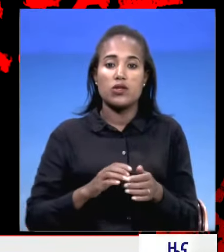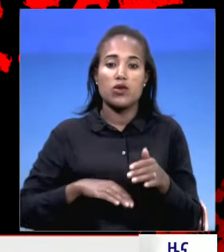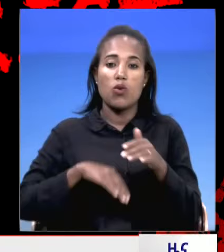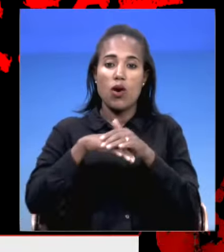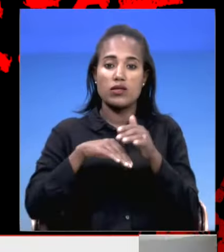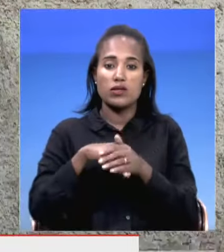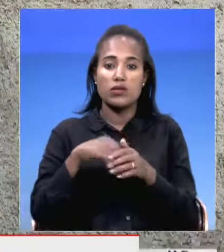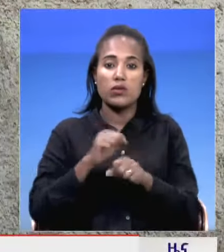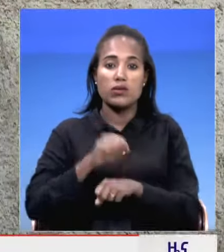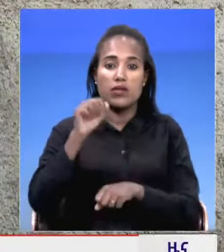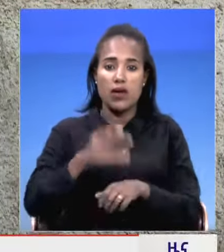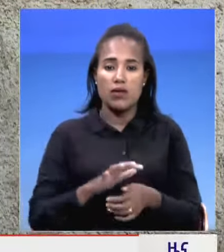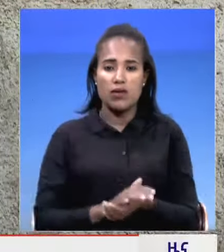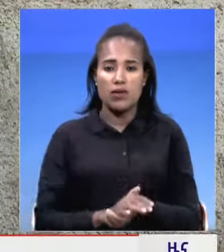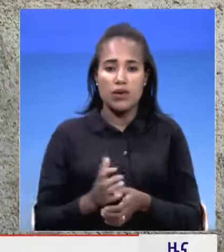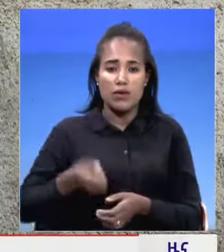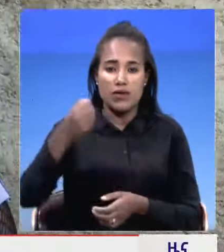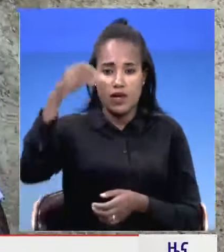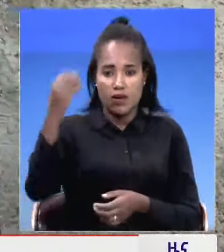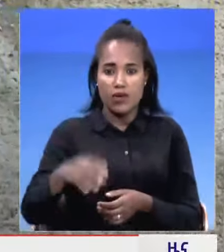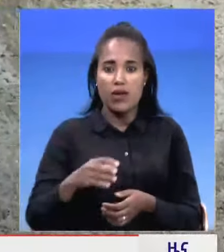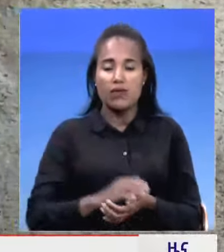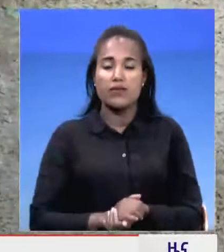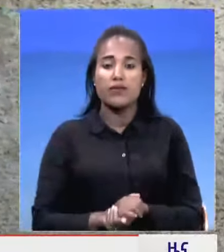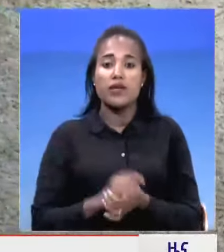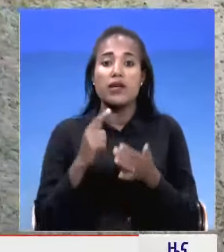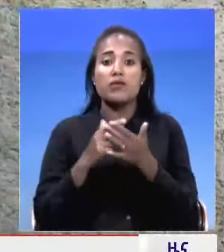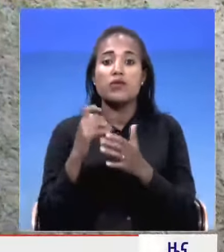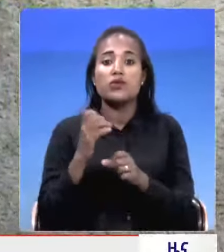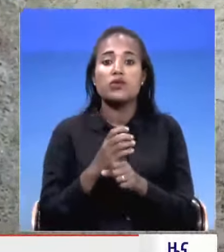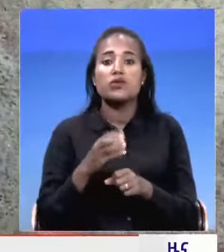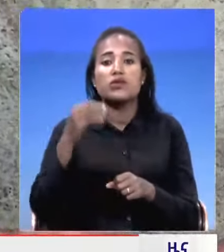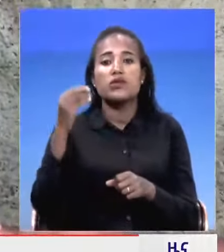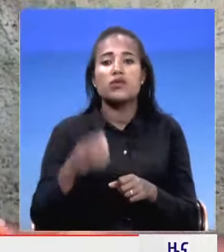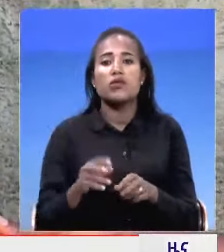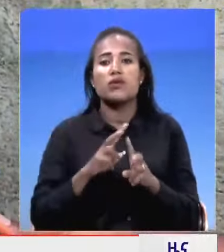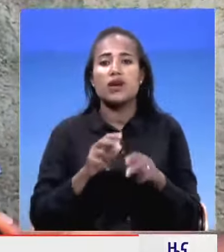መሬት ወረወረው። ብድግ አድርጎ ሆጭ ያደረገው ያንን ልጅ ወስደው ሆጭ ሲያደርጉብኝ በቃ አንጀቴም ራሱ ተቆምጧል። የዛን ሰዓት